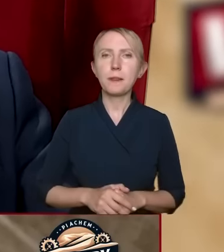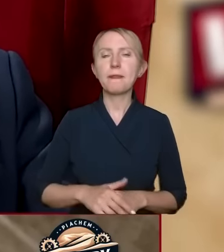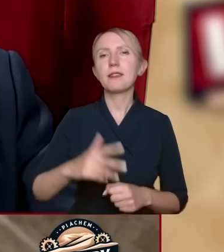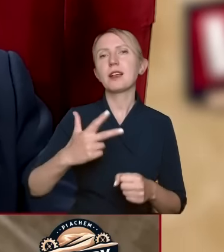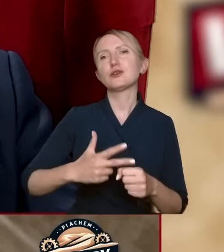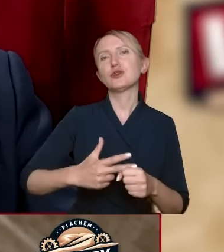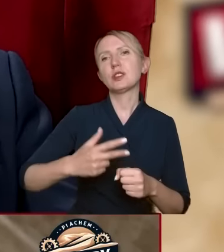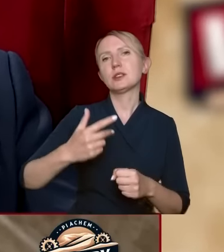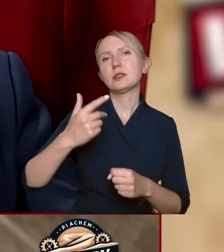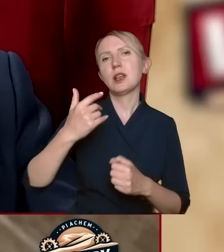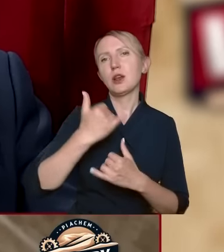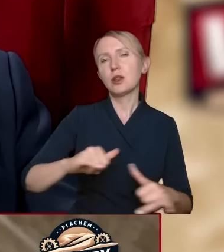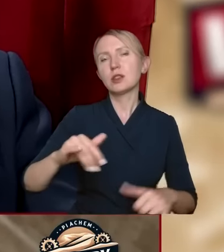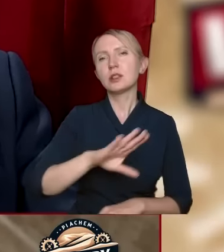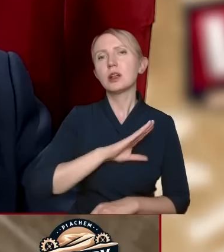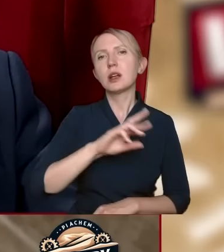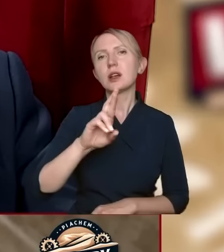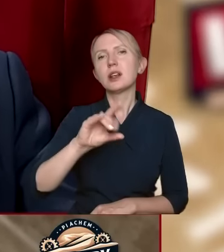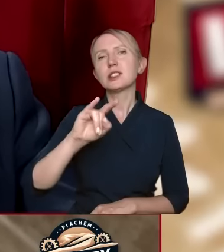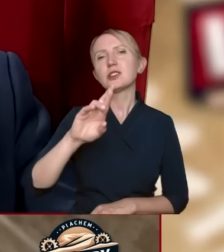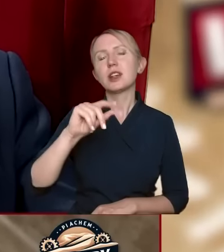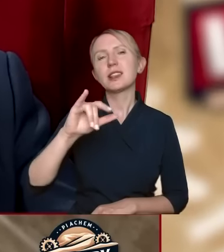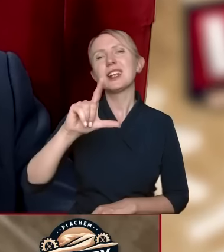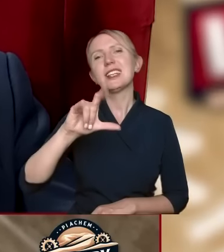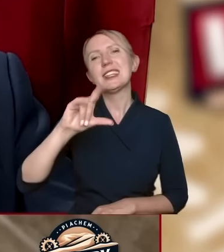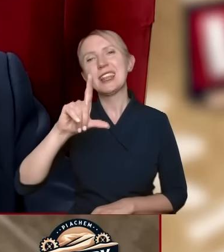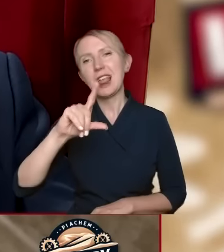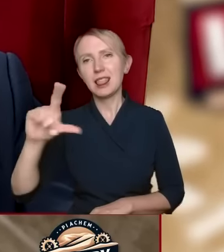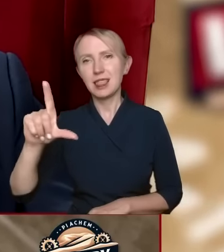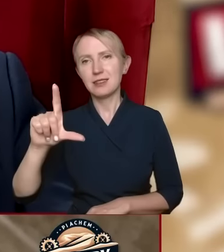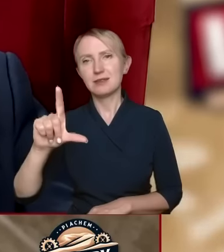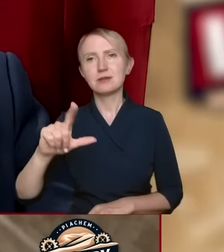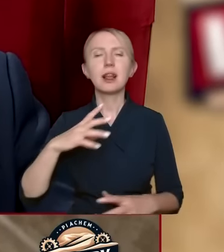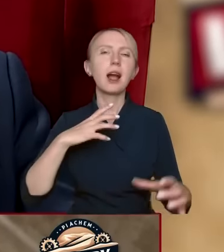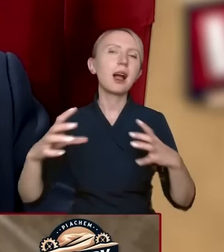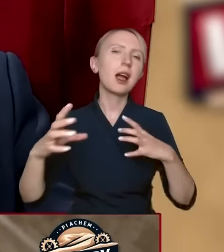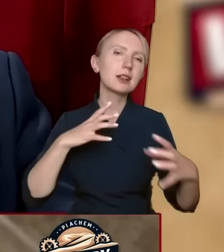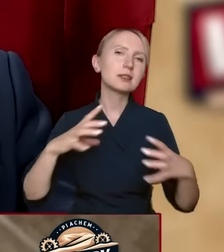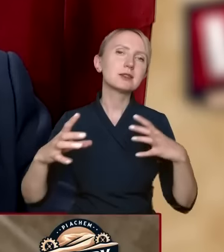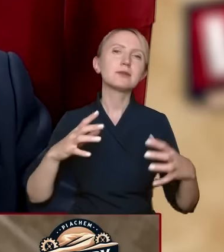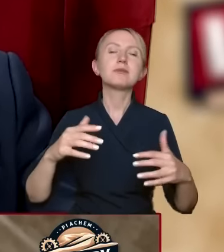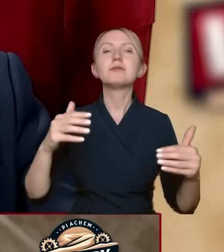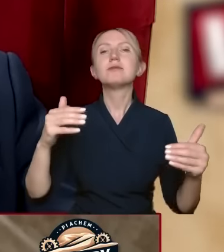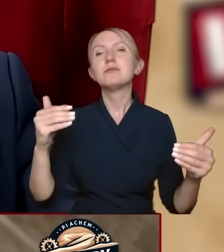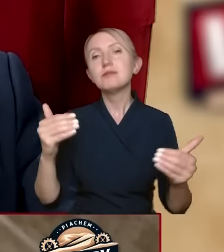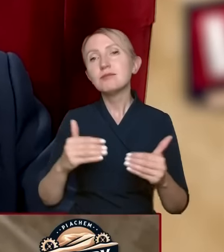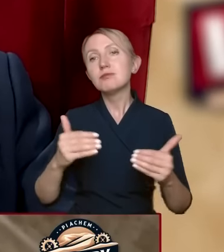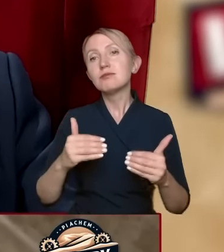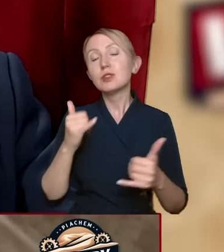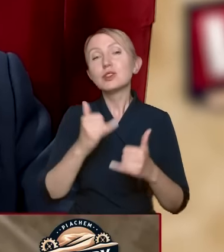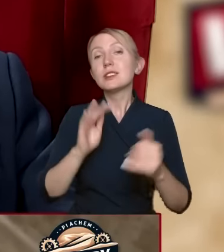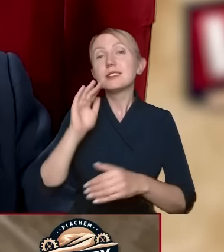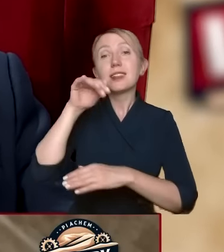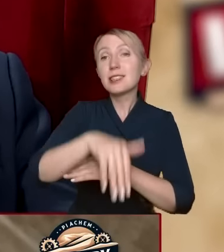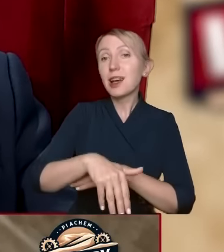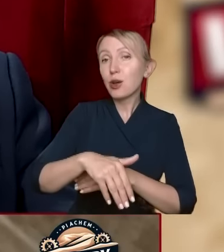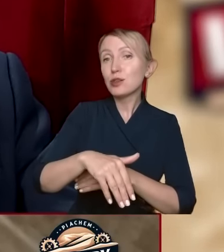rocznica śmierci Ryszarda Ridla, wielkiego, wielkiego artysty, który może gdyby był na Zachodzie, to może